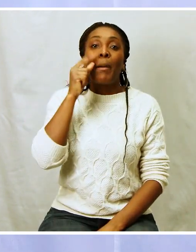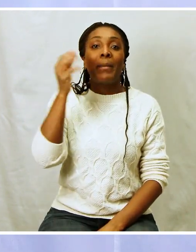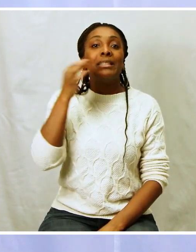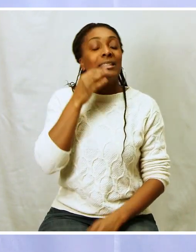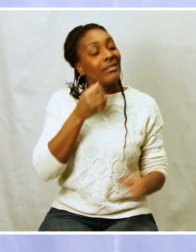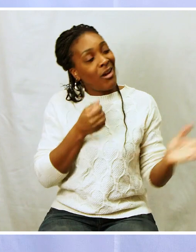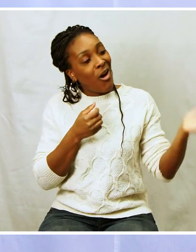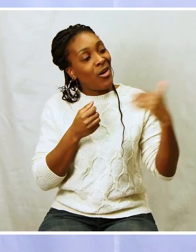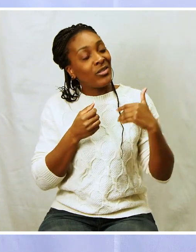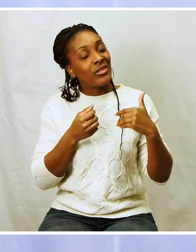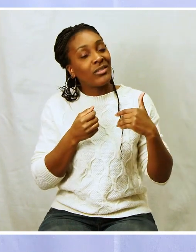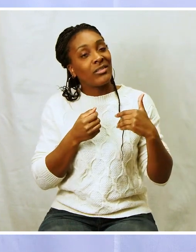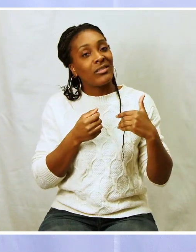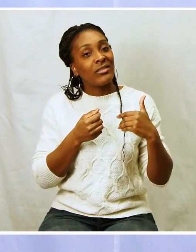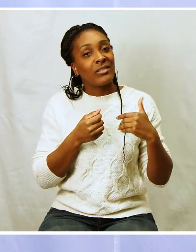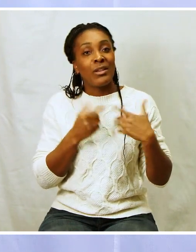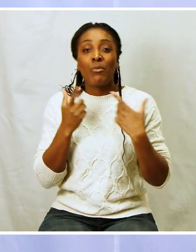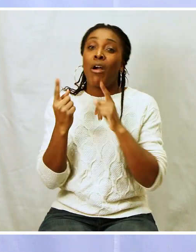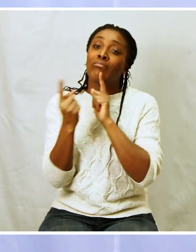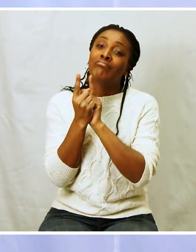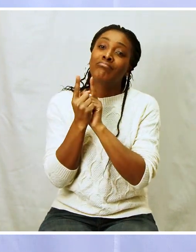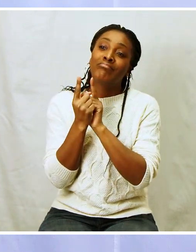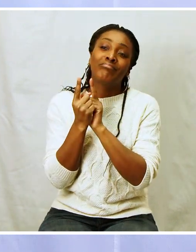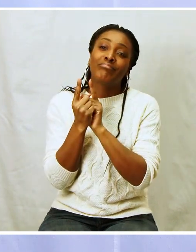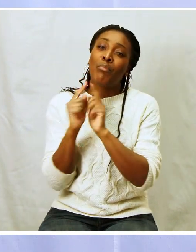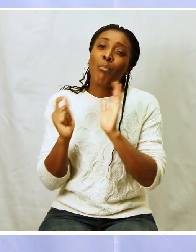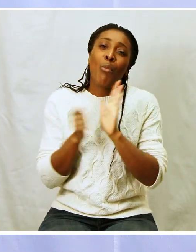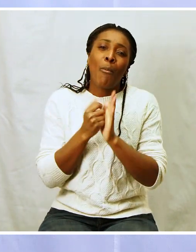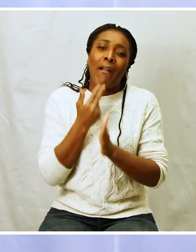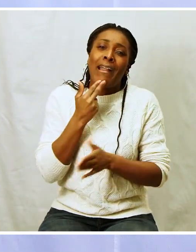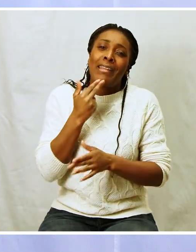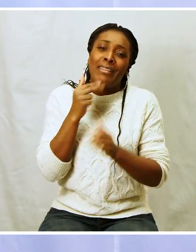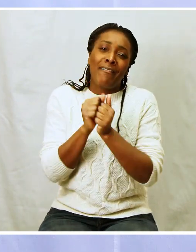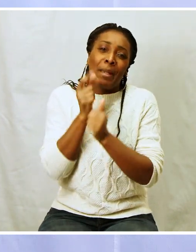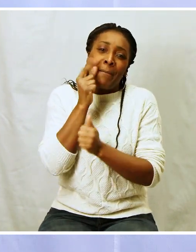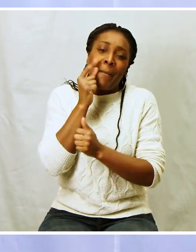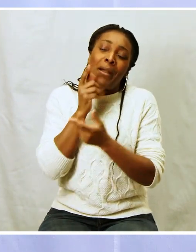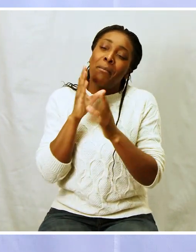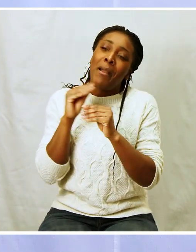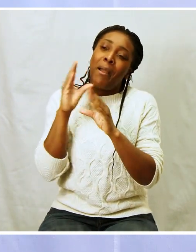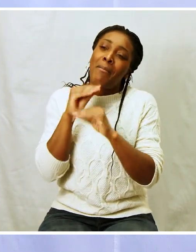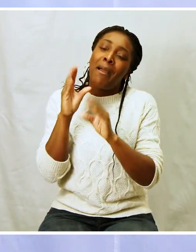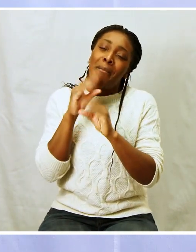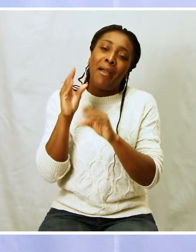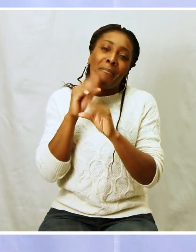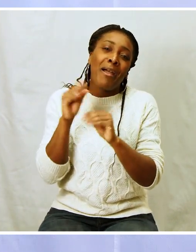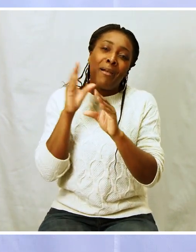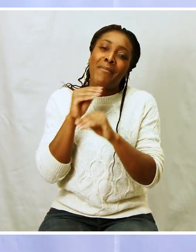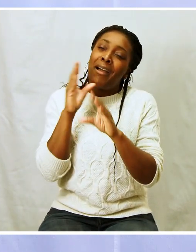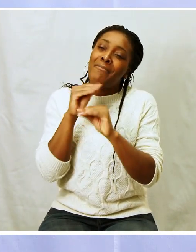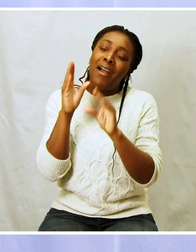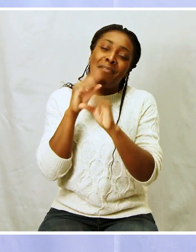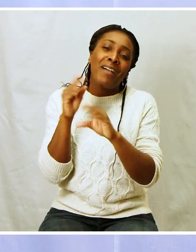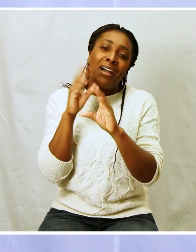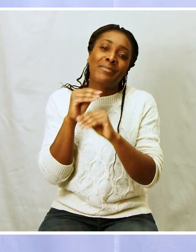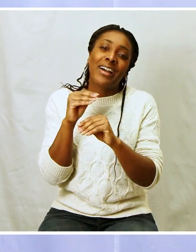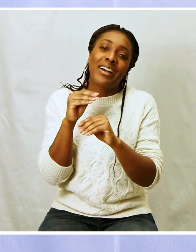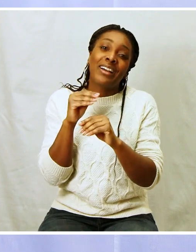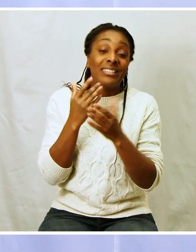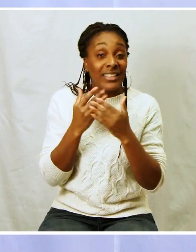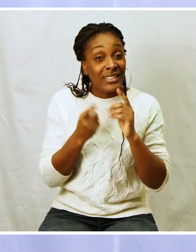entre ». Et je passais un moment de qualité avec mon Père, je discutais avec lui. Et c'est ça qui est important dans la